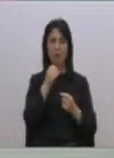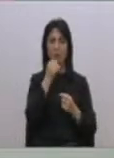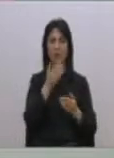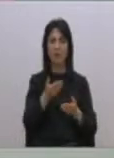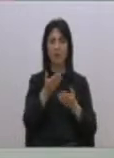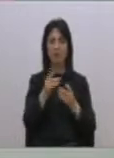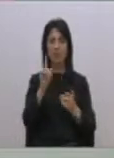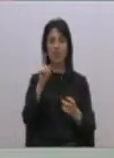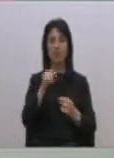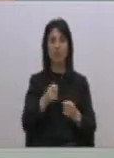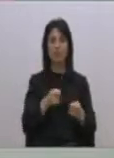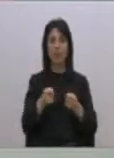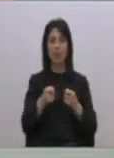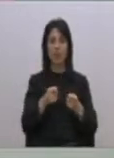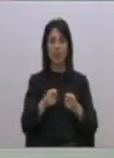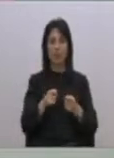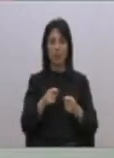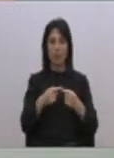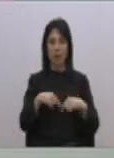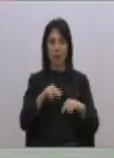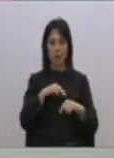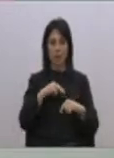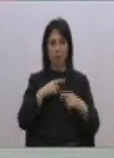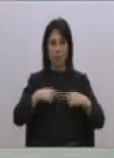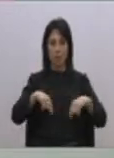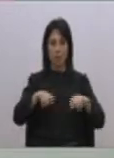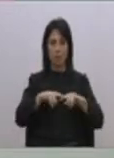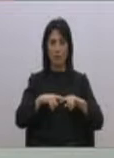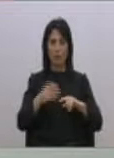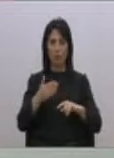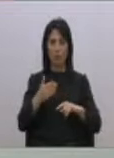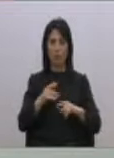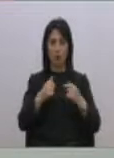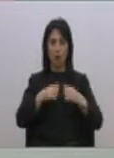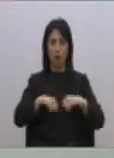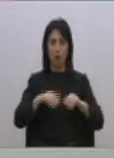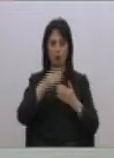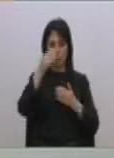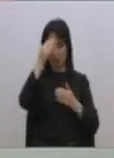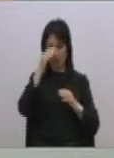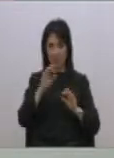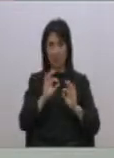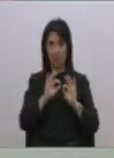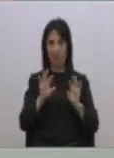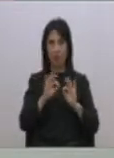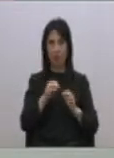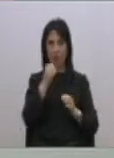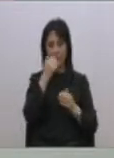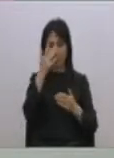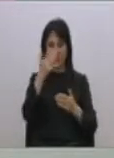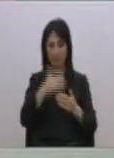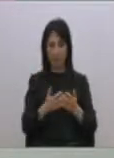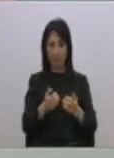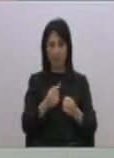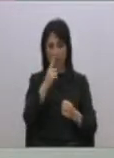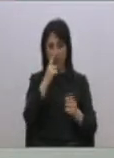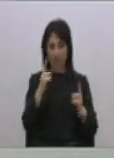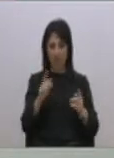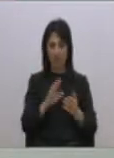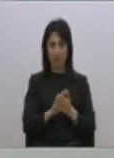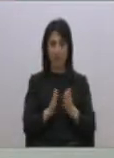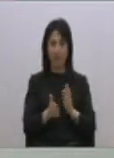arudges shesavamis paregulirebel anda administratsiul organos, romelis komisia sakutar pozitsias shesavamis masalebis miğebidan ertitvis